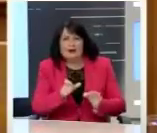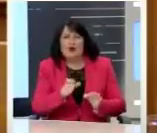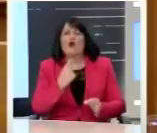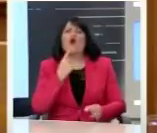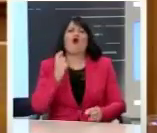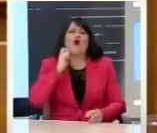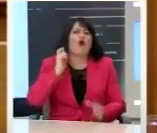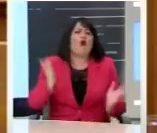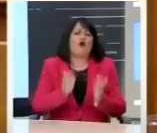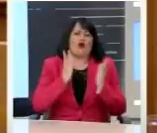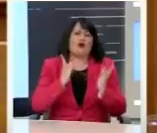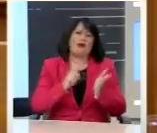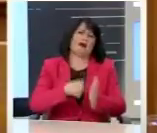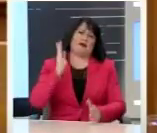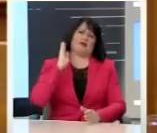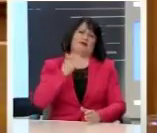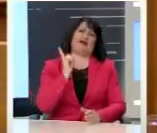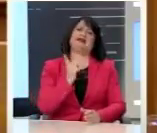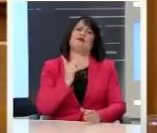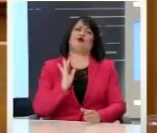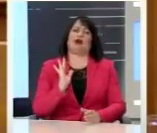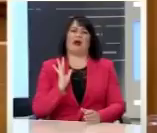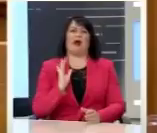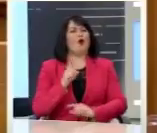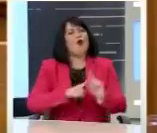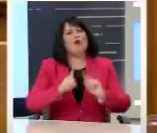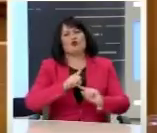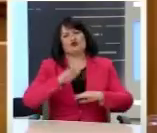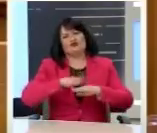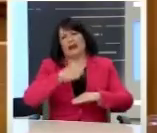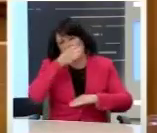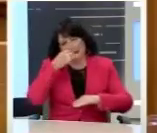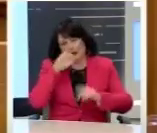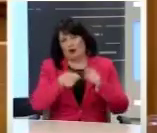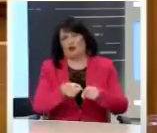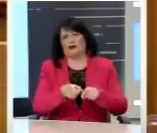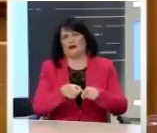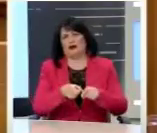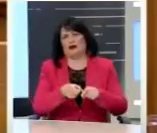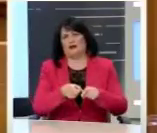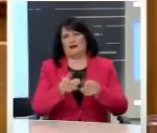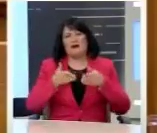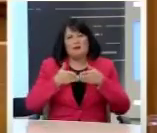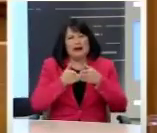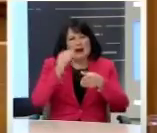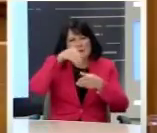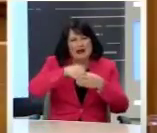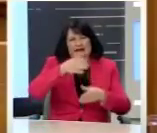λέγεται, πρέπει να πληρώσει. Διότι οι υποθέσεις αυτές των ναρκοπλοίων,